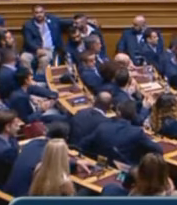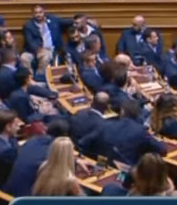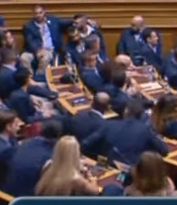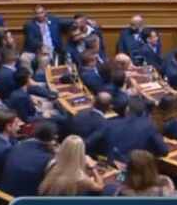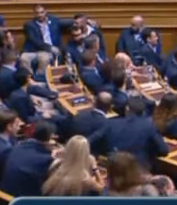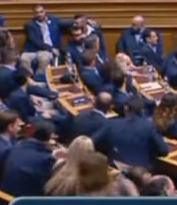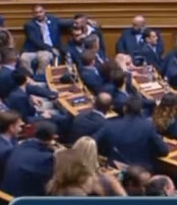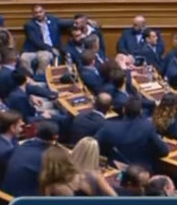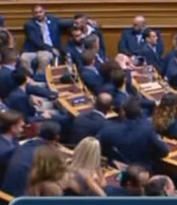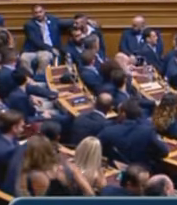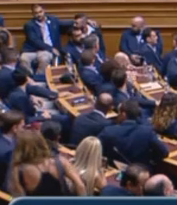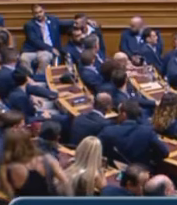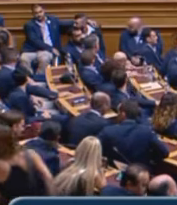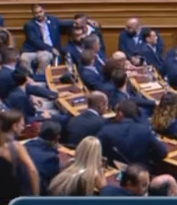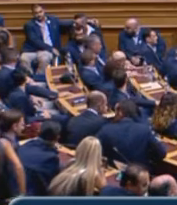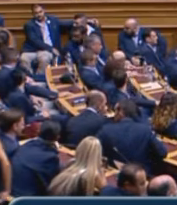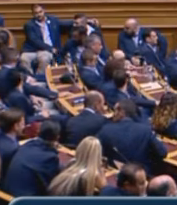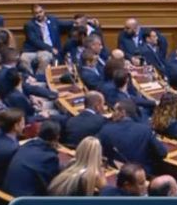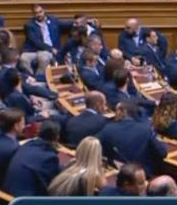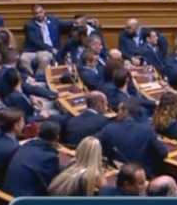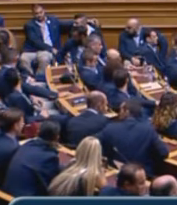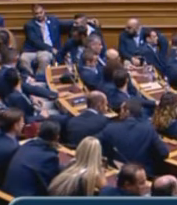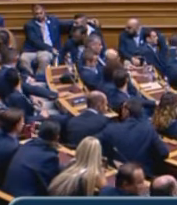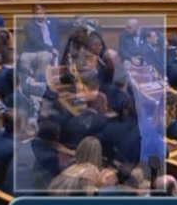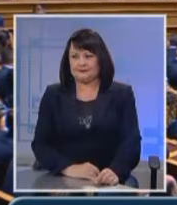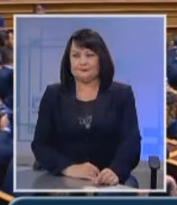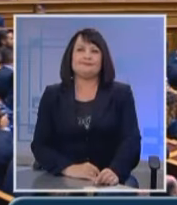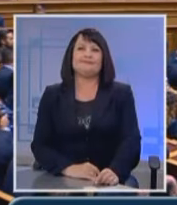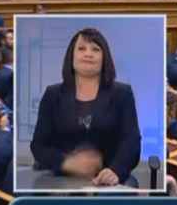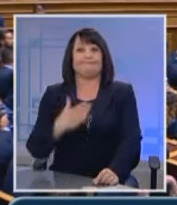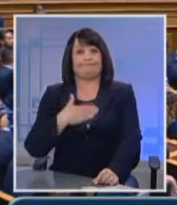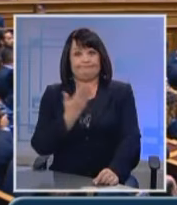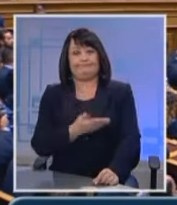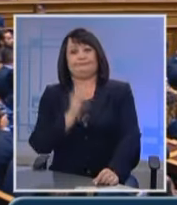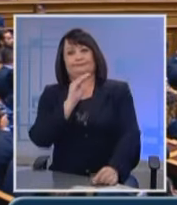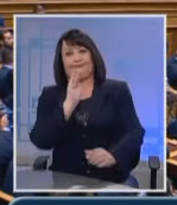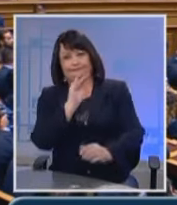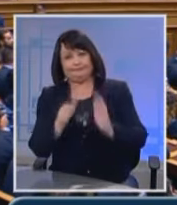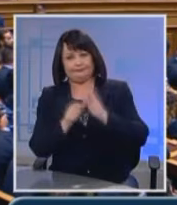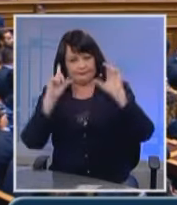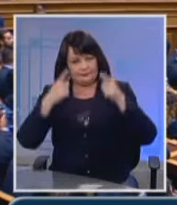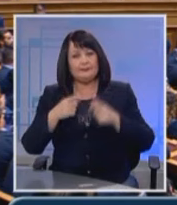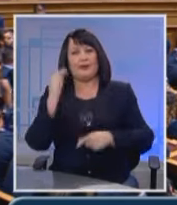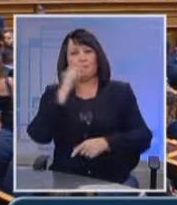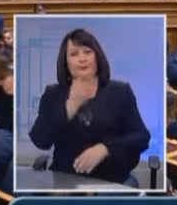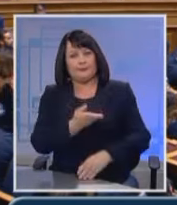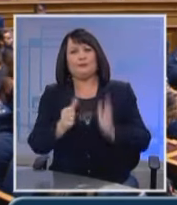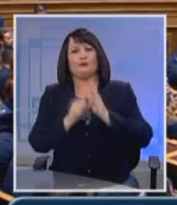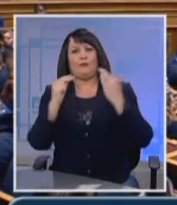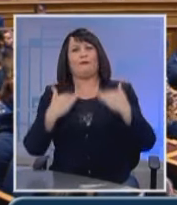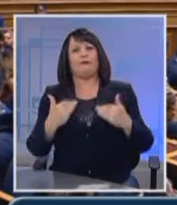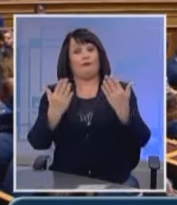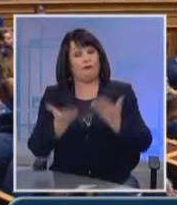Ευχαριστώ πολύ. Καλησπέρα από μένα. Κύριε Πρόεδρε της Δημοκρατίας, κύριε Πρωθυπουργέ, κύριε Πρόεδρε της